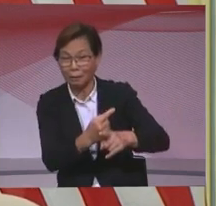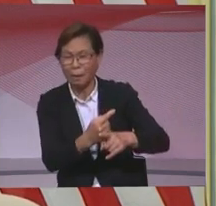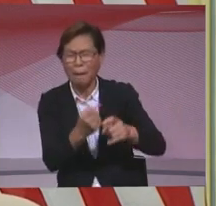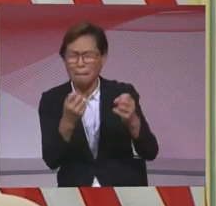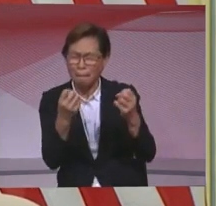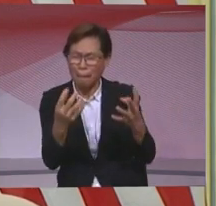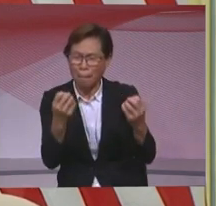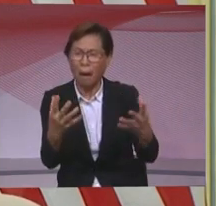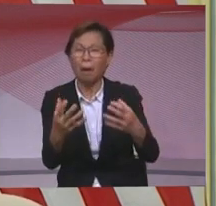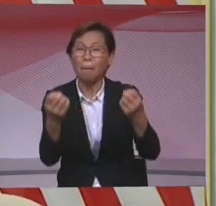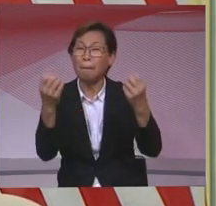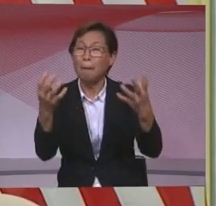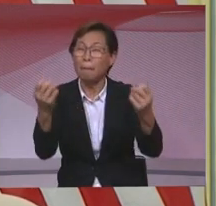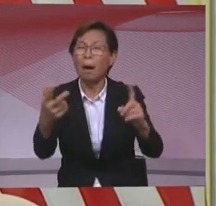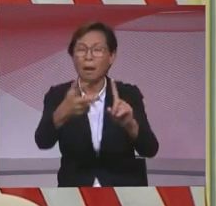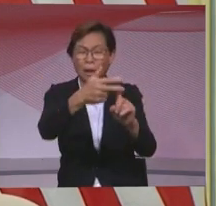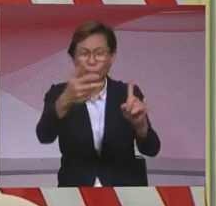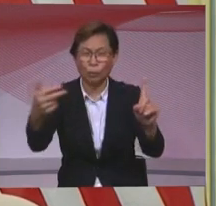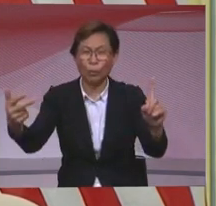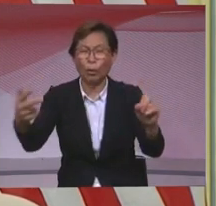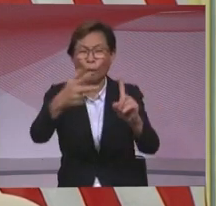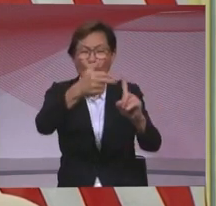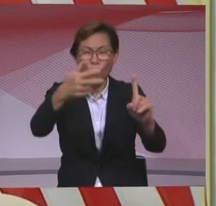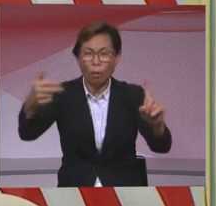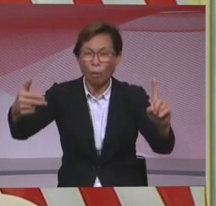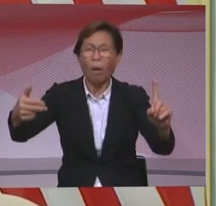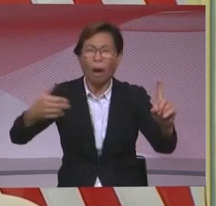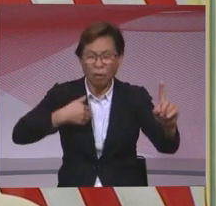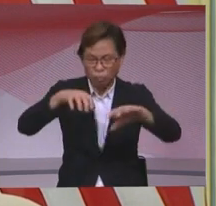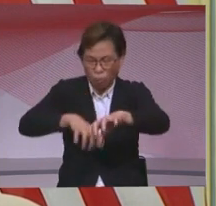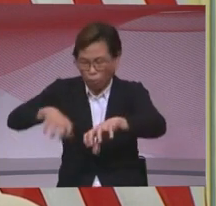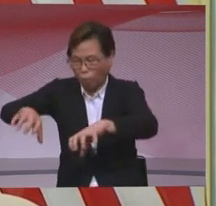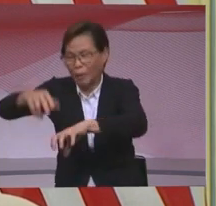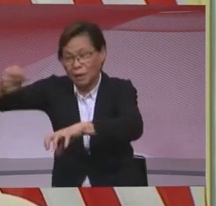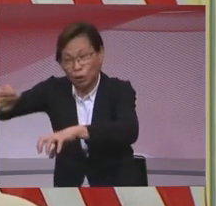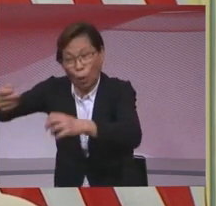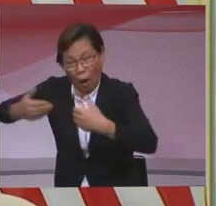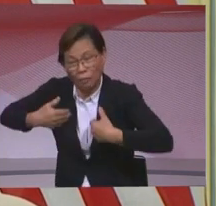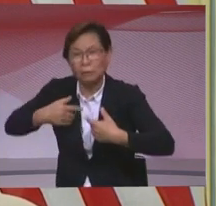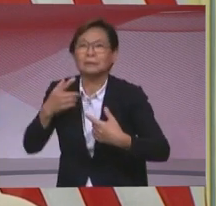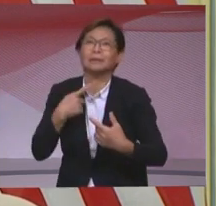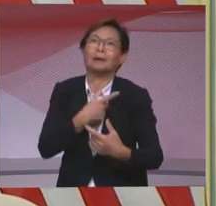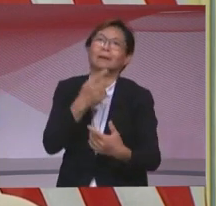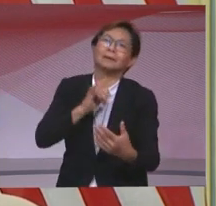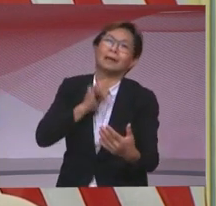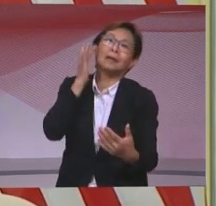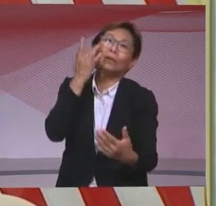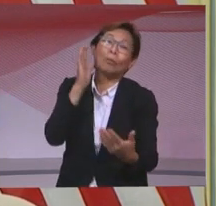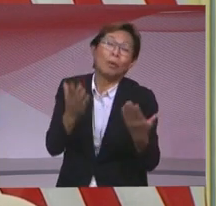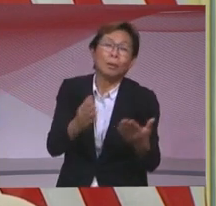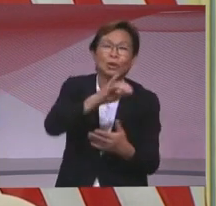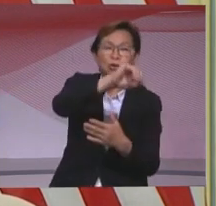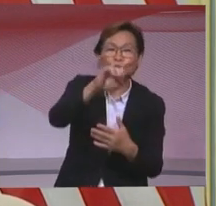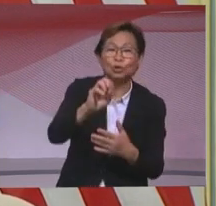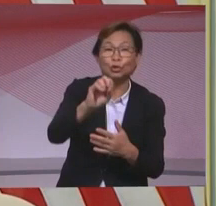banyak juga di Indonesia kawasan-kawasan dianggap sebagai zon hijau. Saya tak tahu di mana, mungkin contoh Jogja,